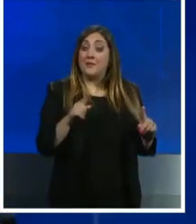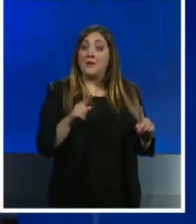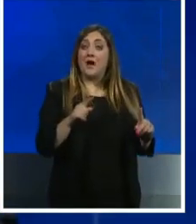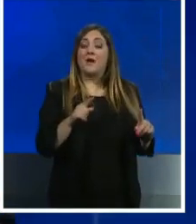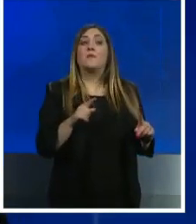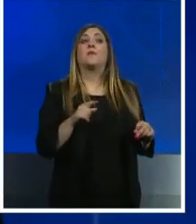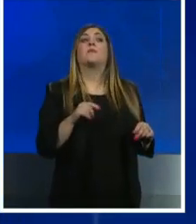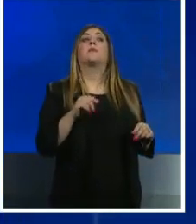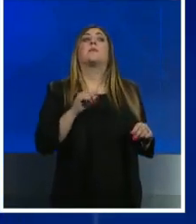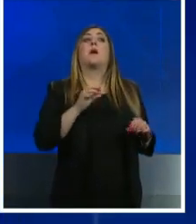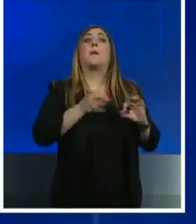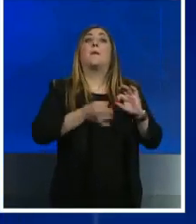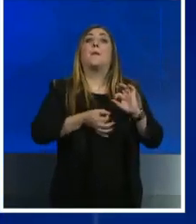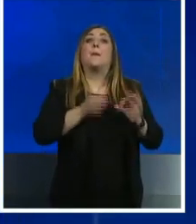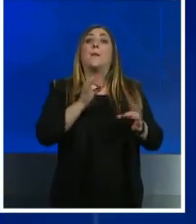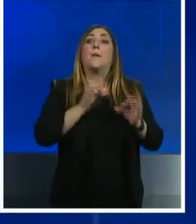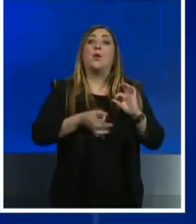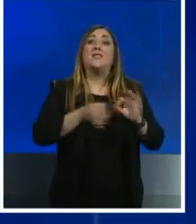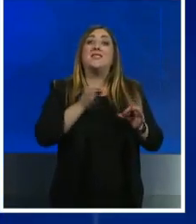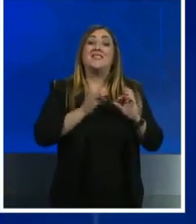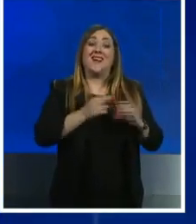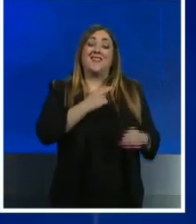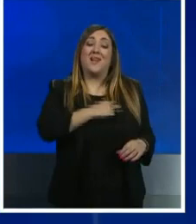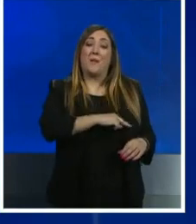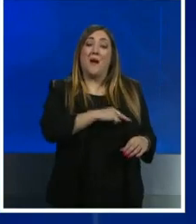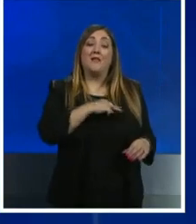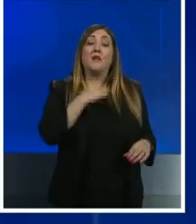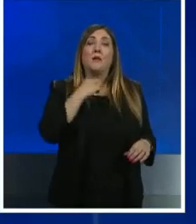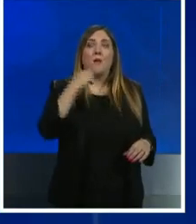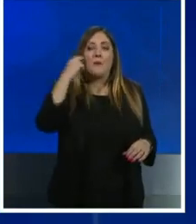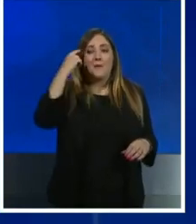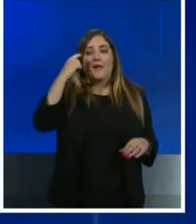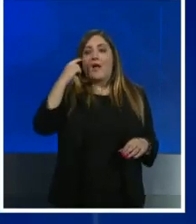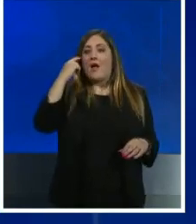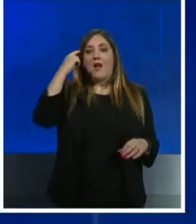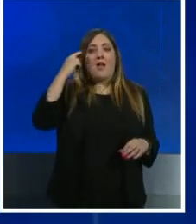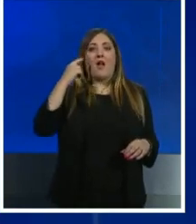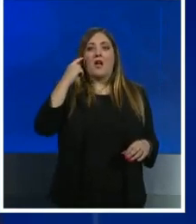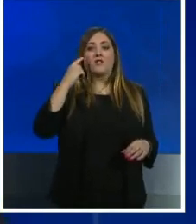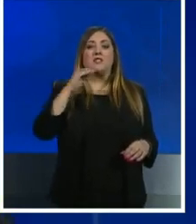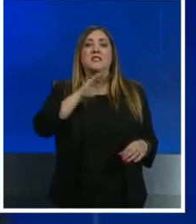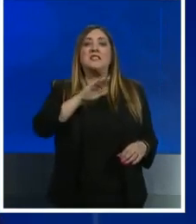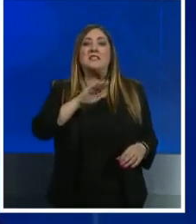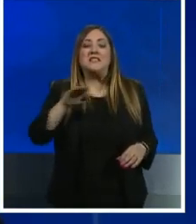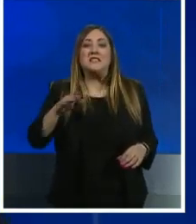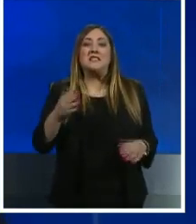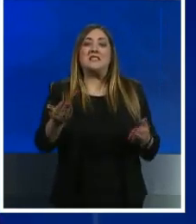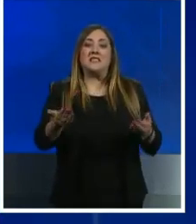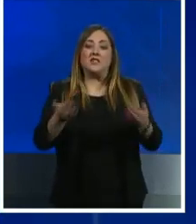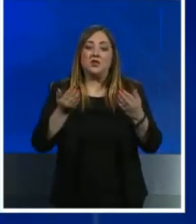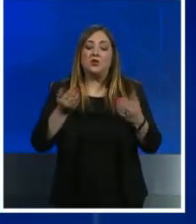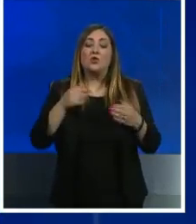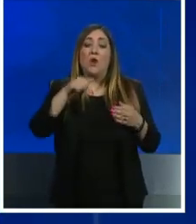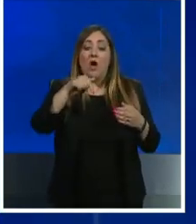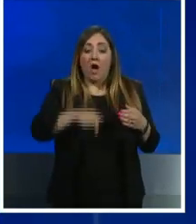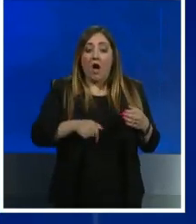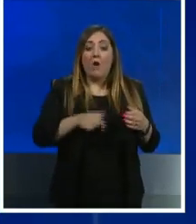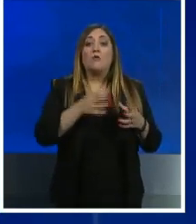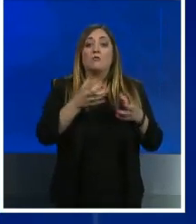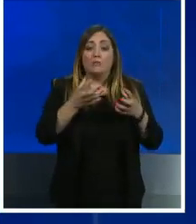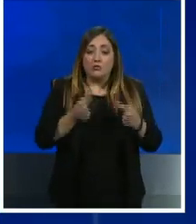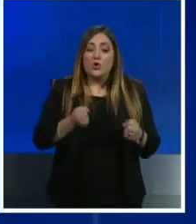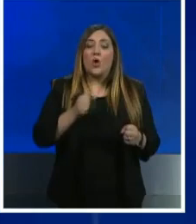ta' falliment tal-politika lokali li ma pjanatx. Li ma pjanatx li tinkoraġġixxi ċerta tip